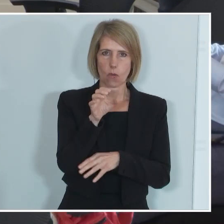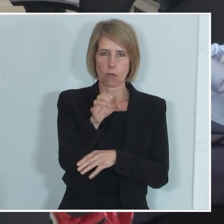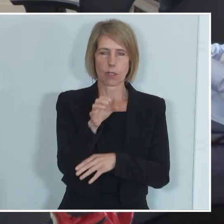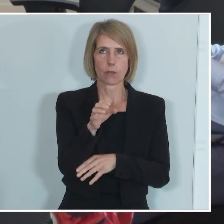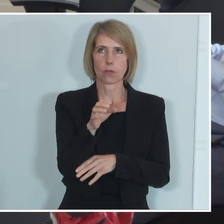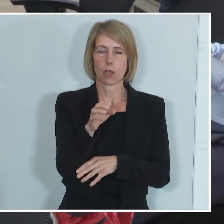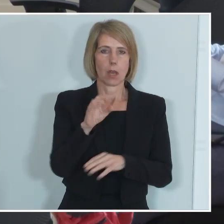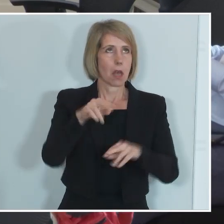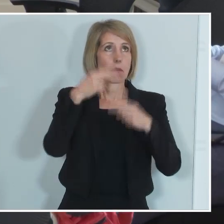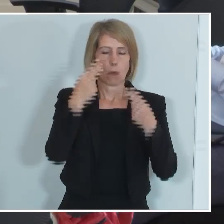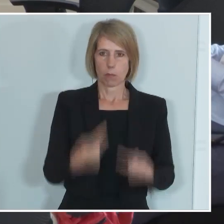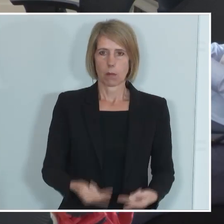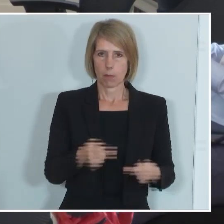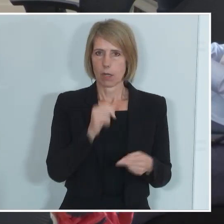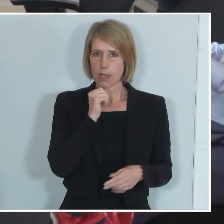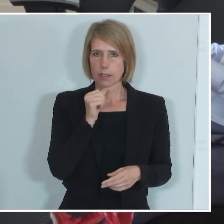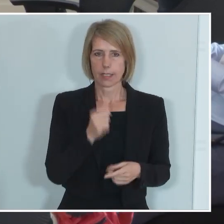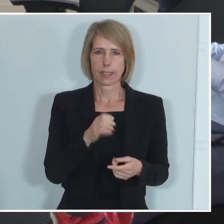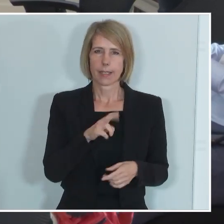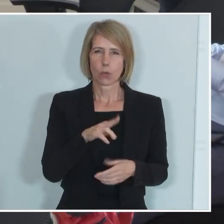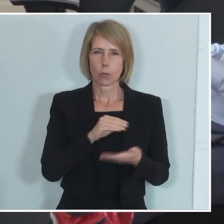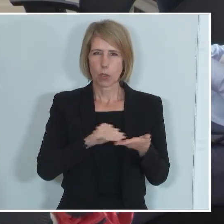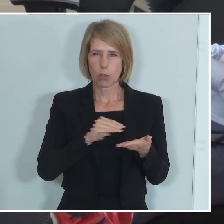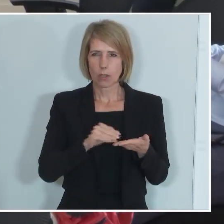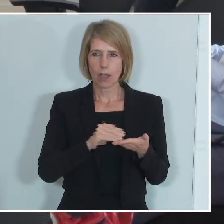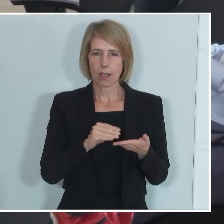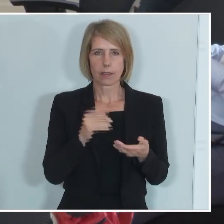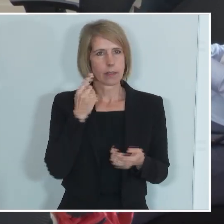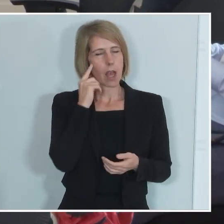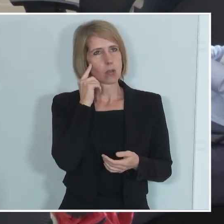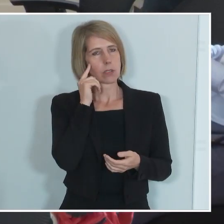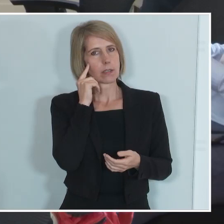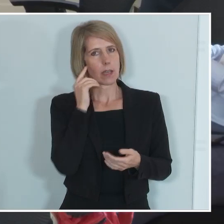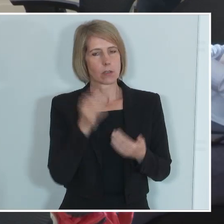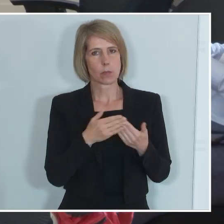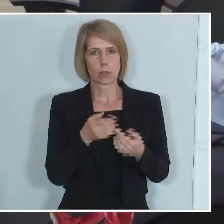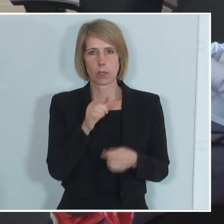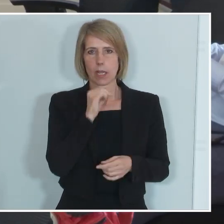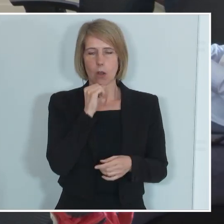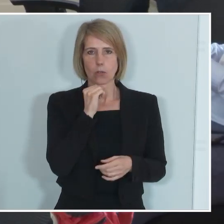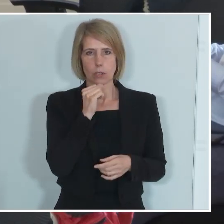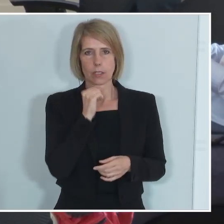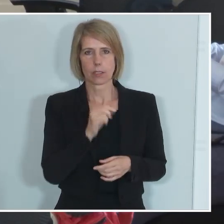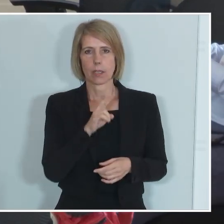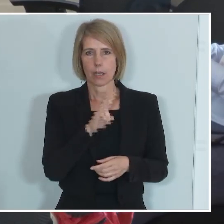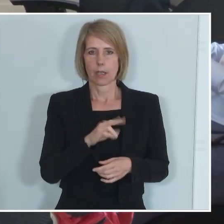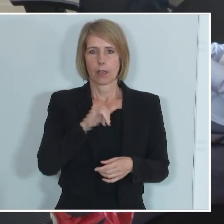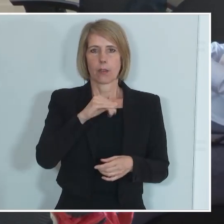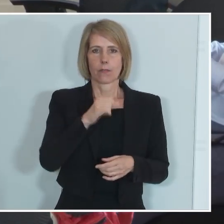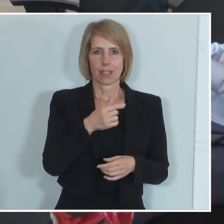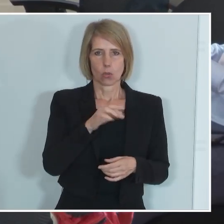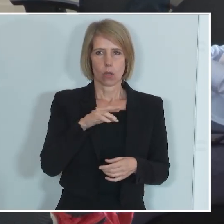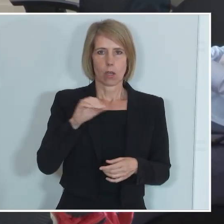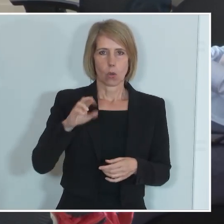Himmel und werden auch nicht von EU-Bürokraten ausgedacht, so wie es zum Beispiel Viktor Orban immer